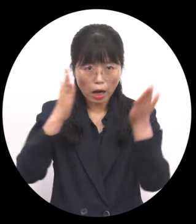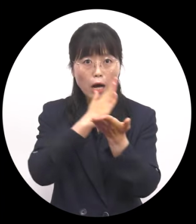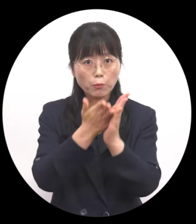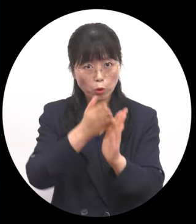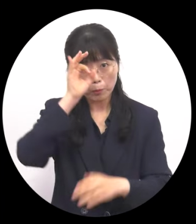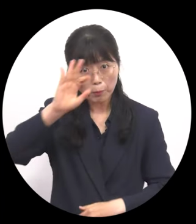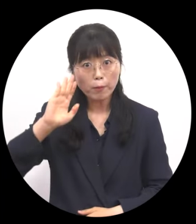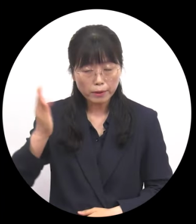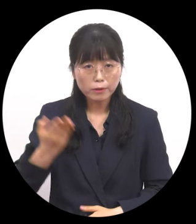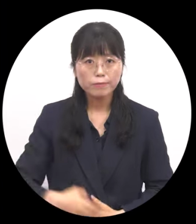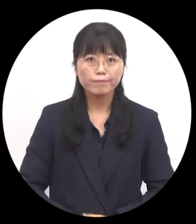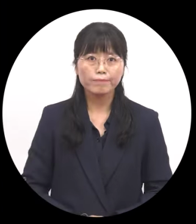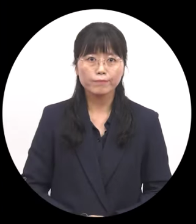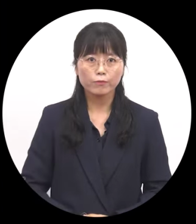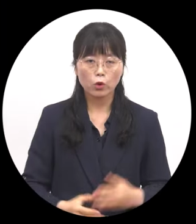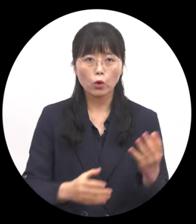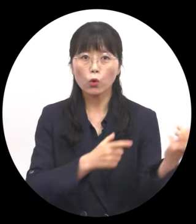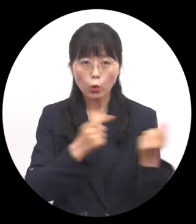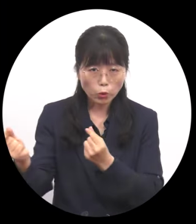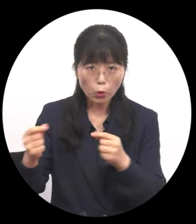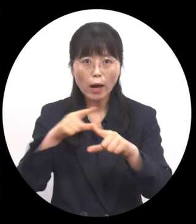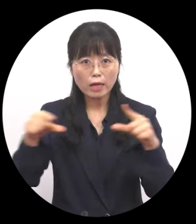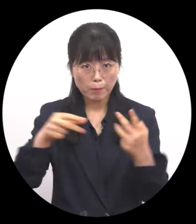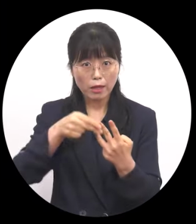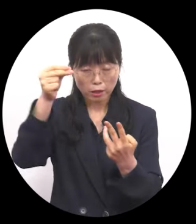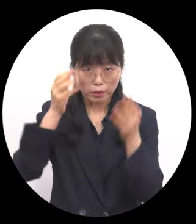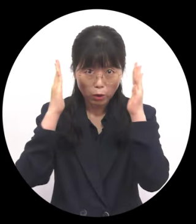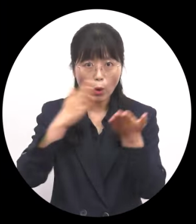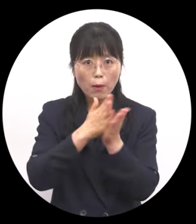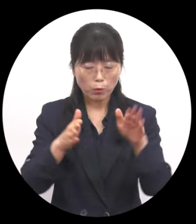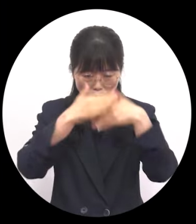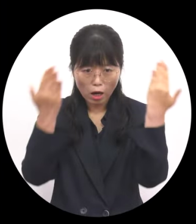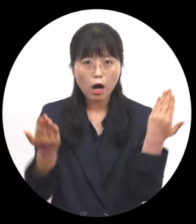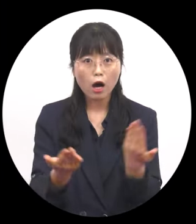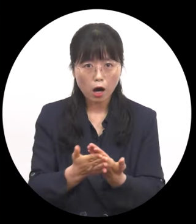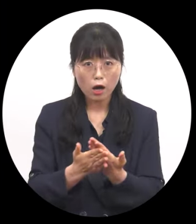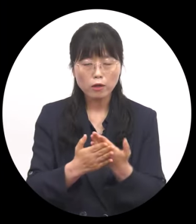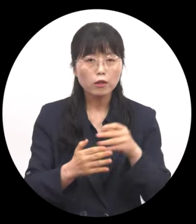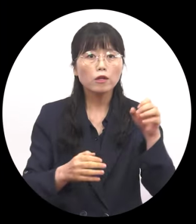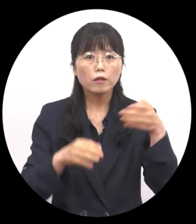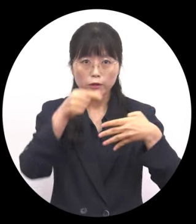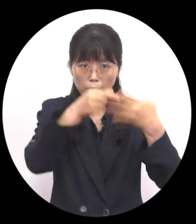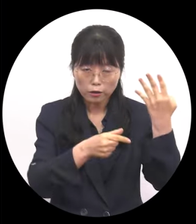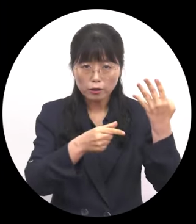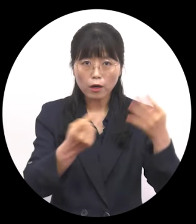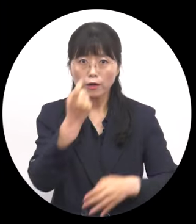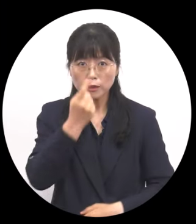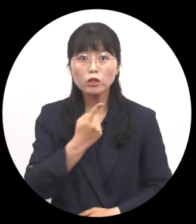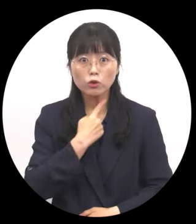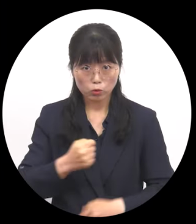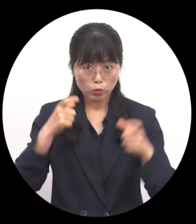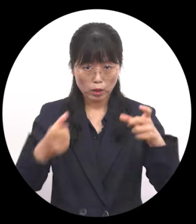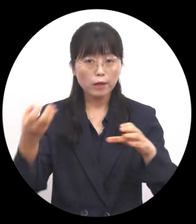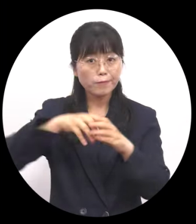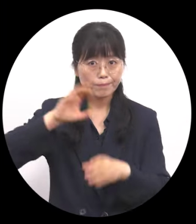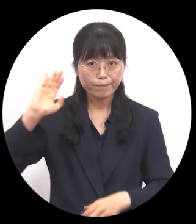보시면 되고 그다음에 공통과 일반 선택 과목도 전 과목 선차 등급 및 이수 단위가 반영이